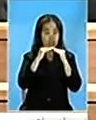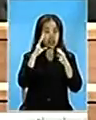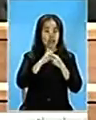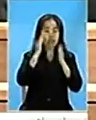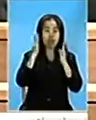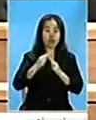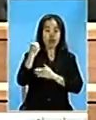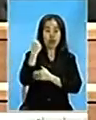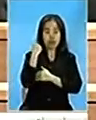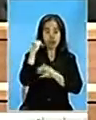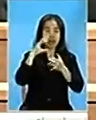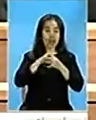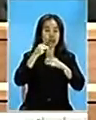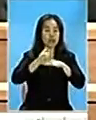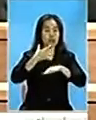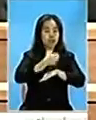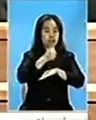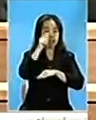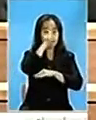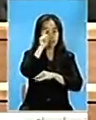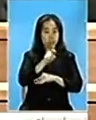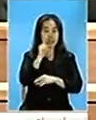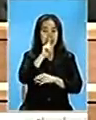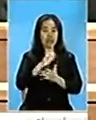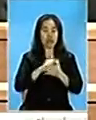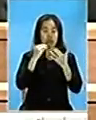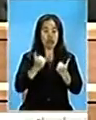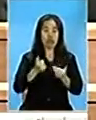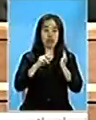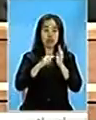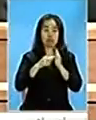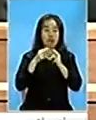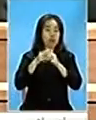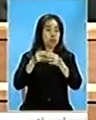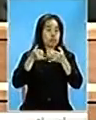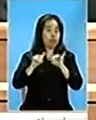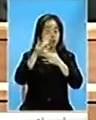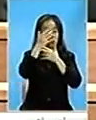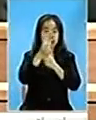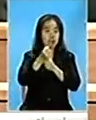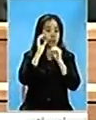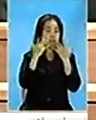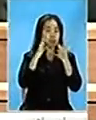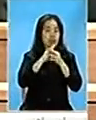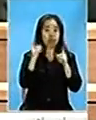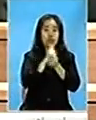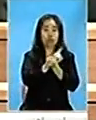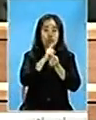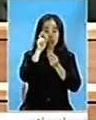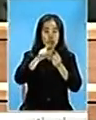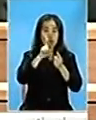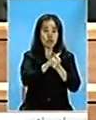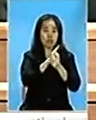นาจในทางการเมืองวันนี้ถูกละเลยเพิกเฉยจากการที่สังคมจะต้องตรวจส